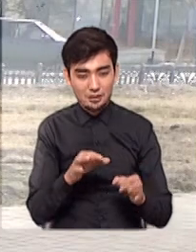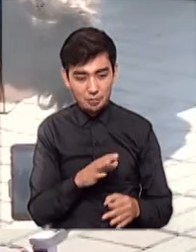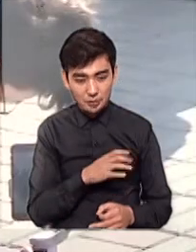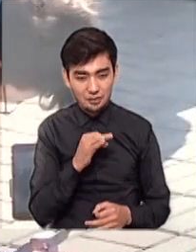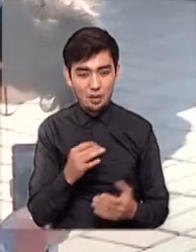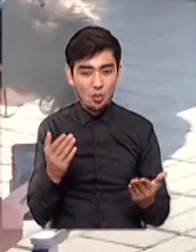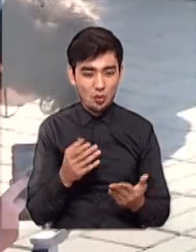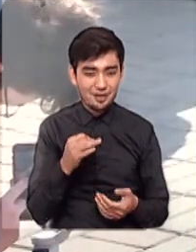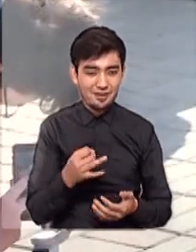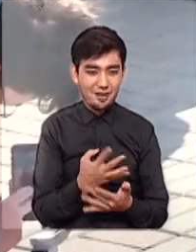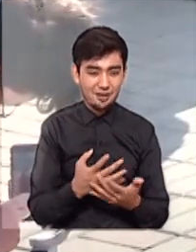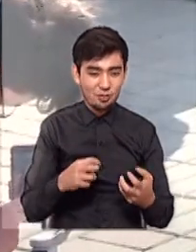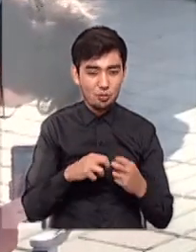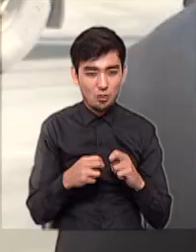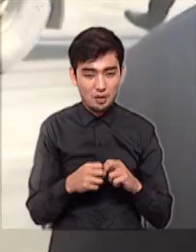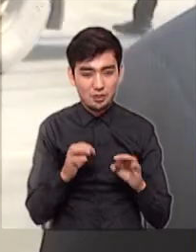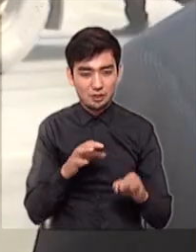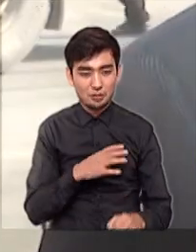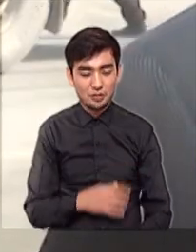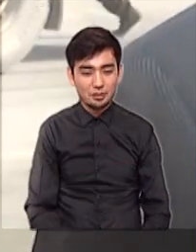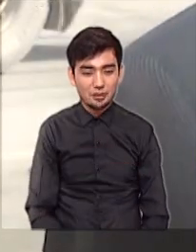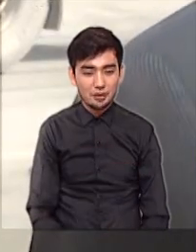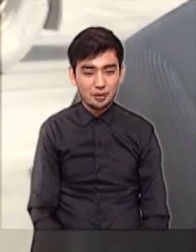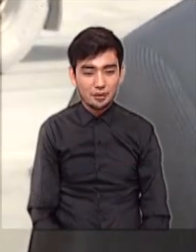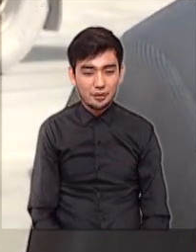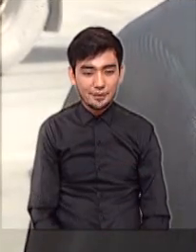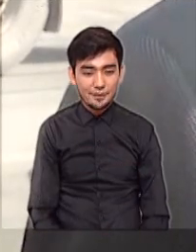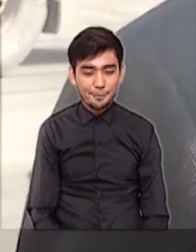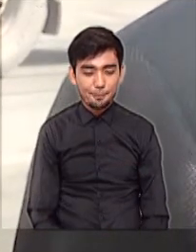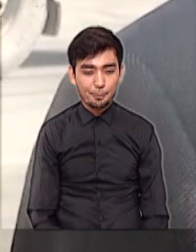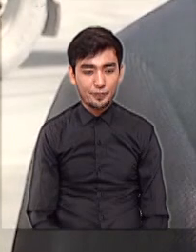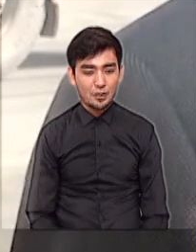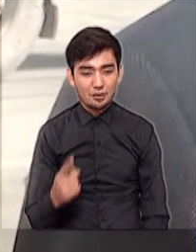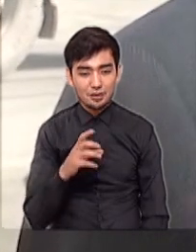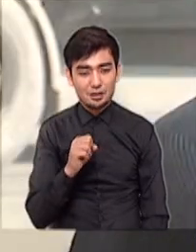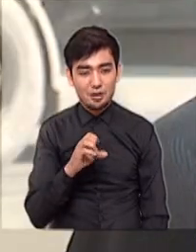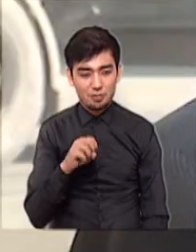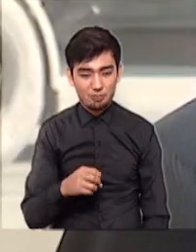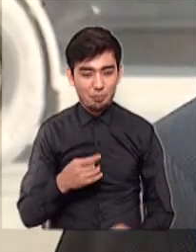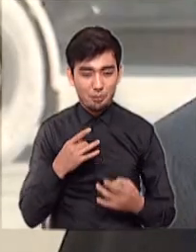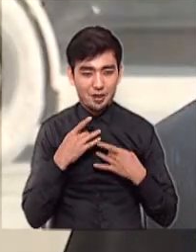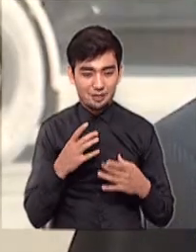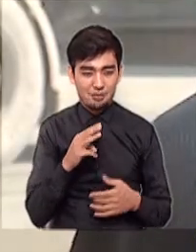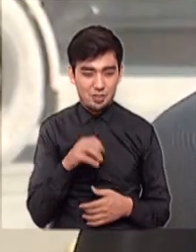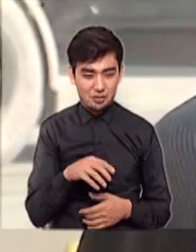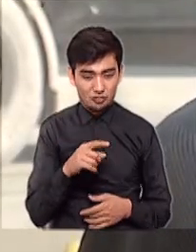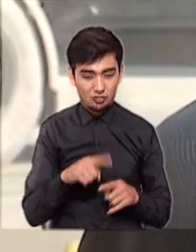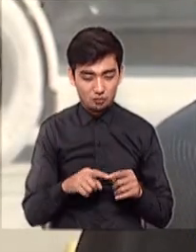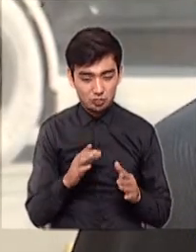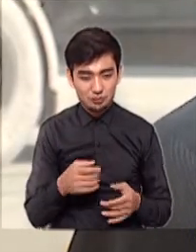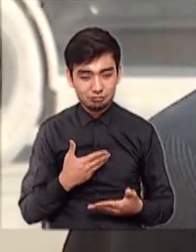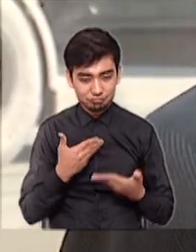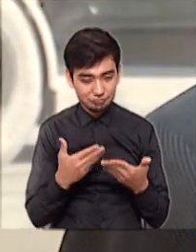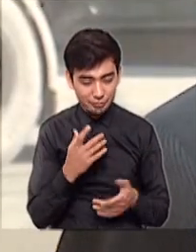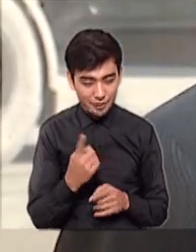бірқатар өзекті мәселелерге тоқталған. Алмен мақсалдарды болса амал, мейраммен құттықтаймын. Өзіміздің дәстүрлі